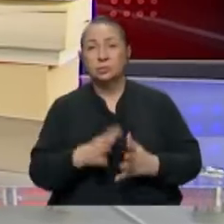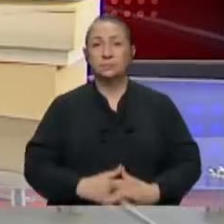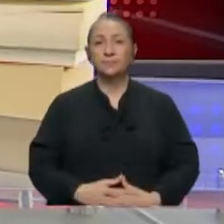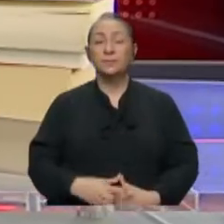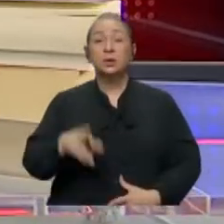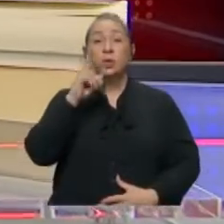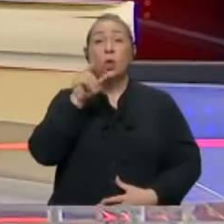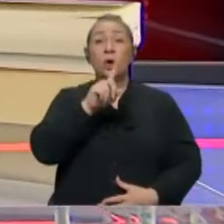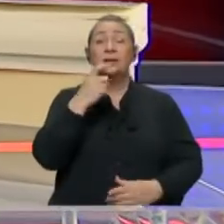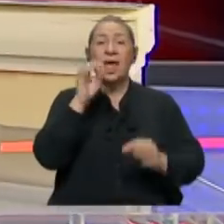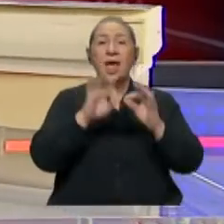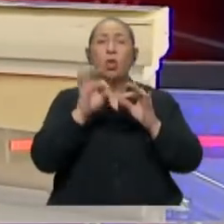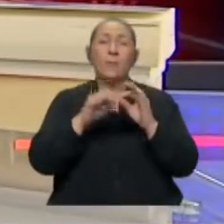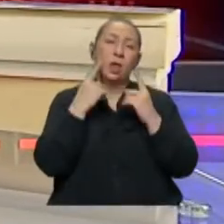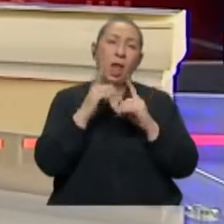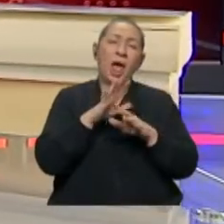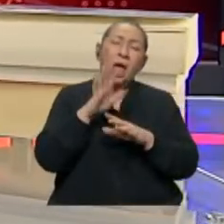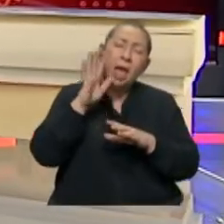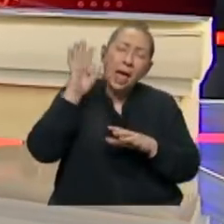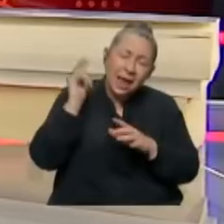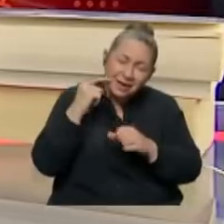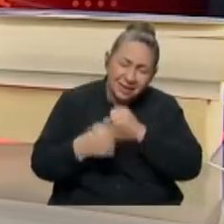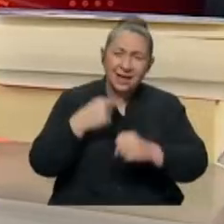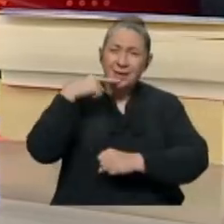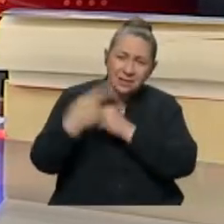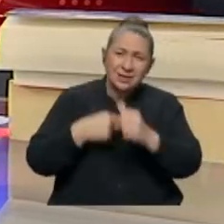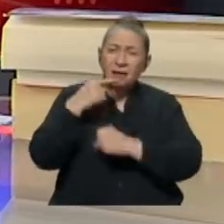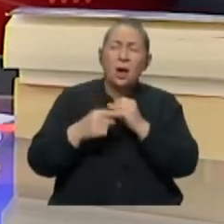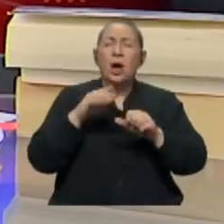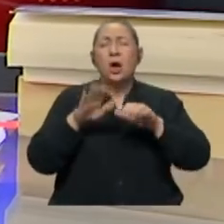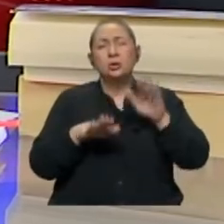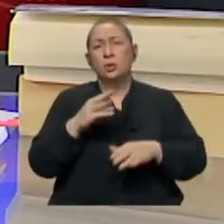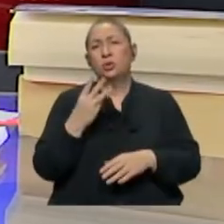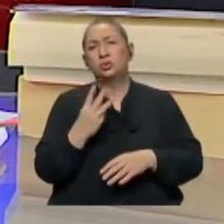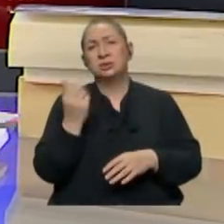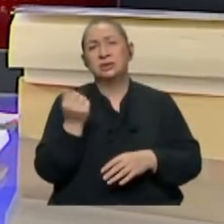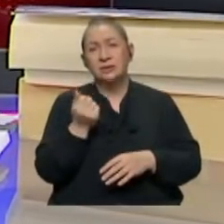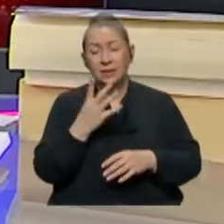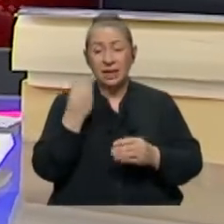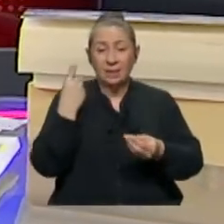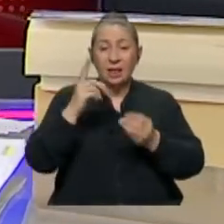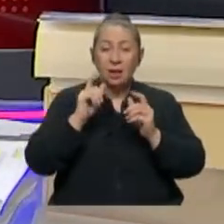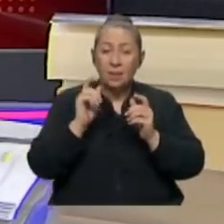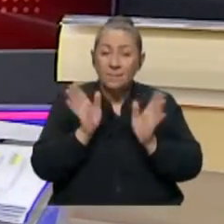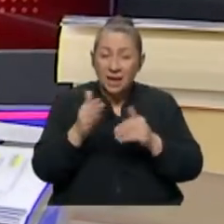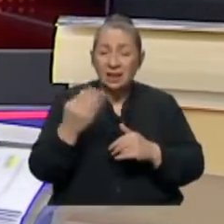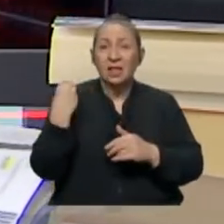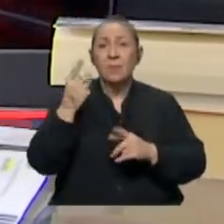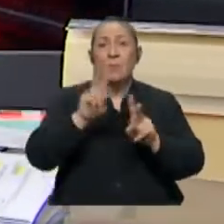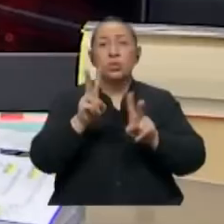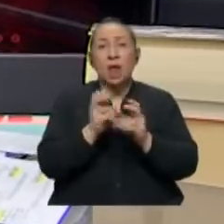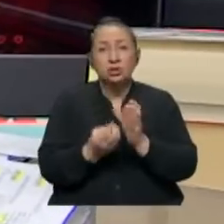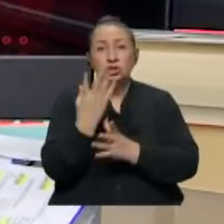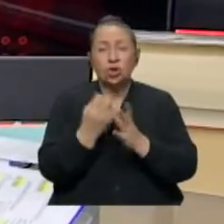Ama son 10 yılda ekonomide her yıl her sene senede ortalama üç kere falan yeni bir reform paketi yeni bir model